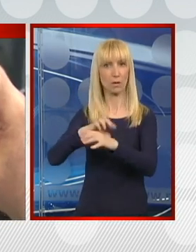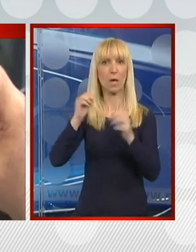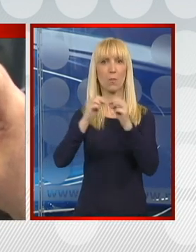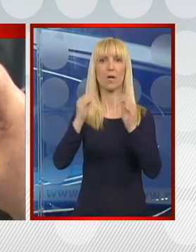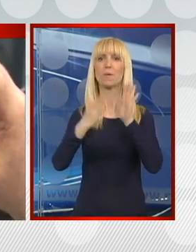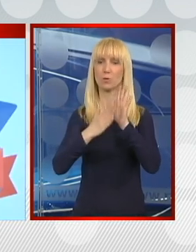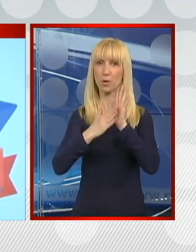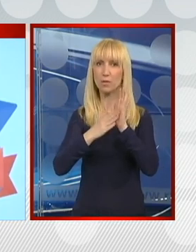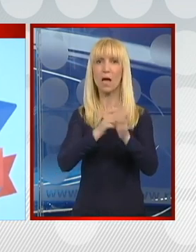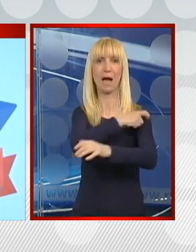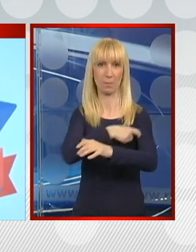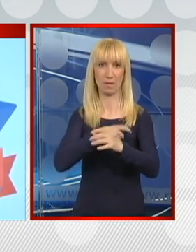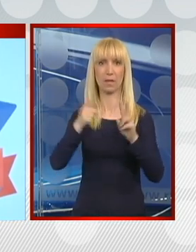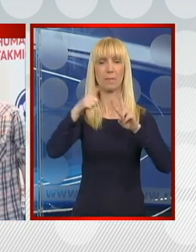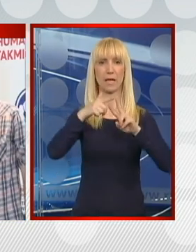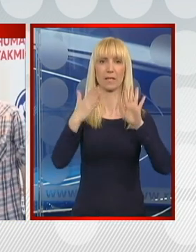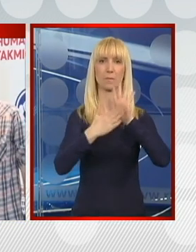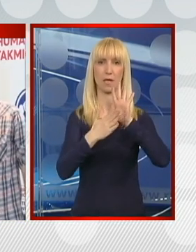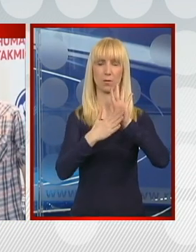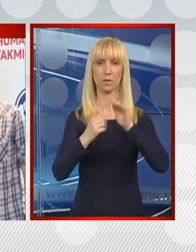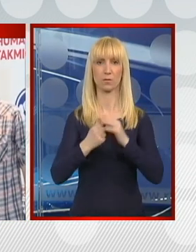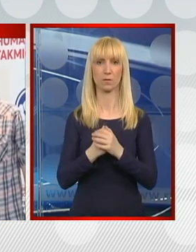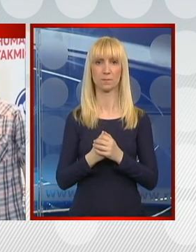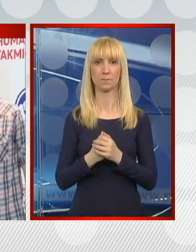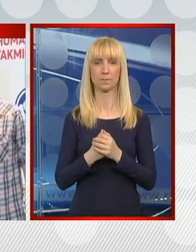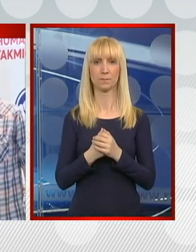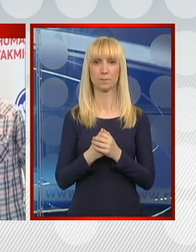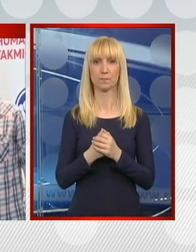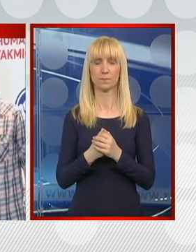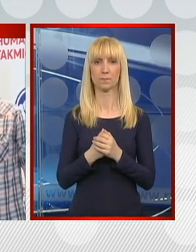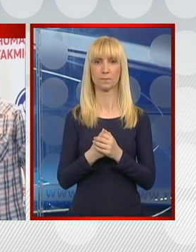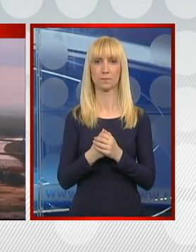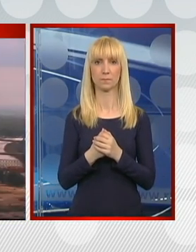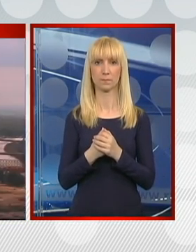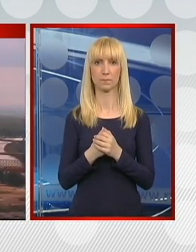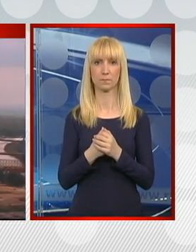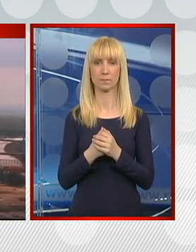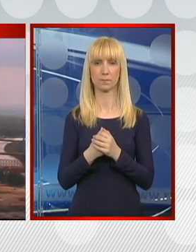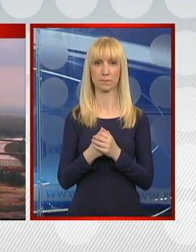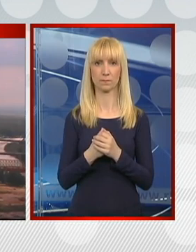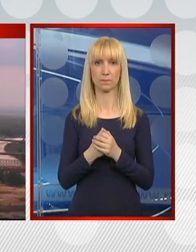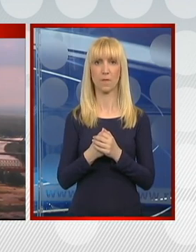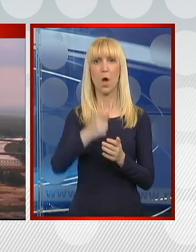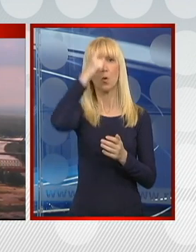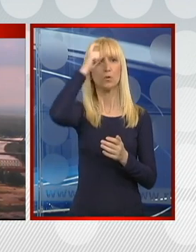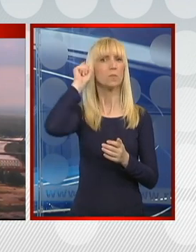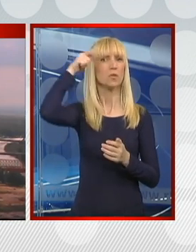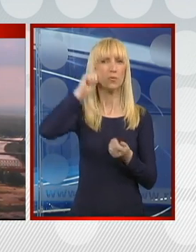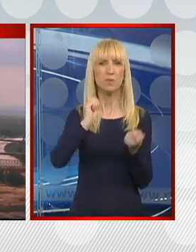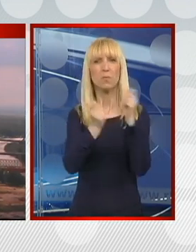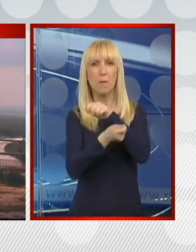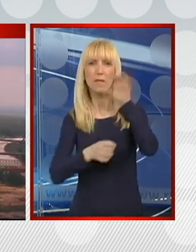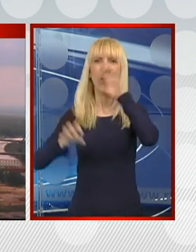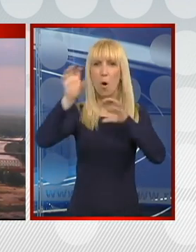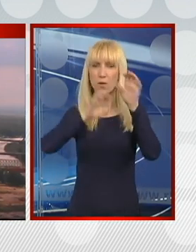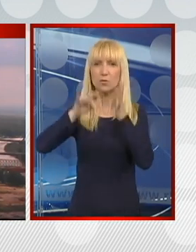Bora Milutinović, a kapitan je Predrag Mijatović. U Srbiji sutra